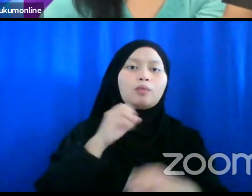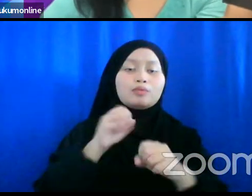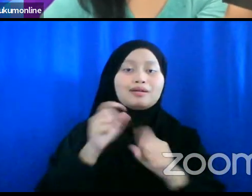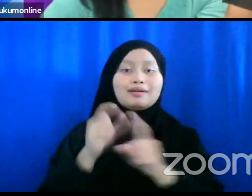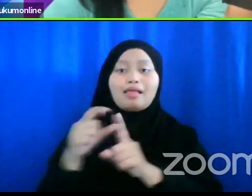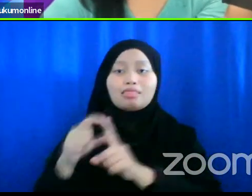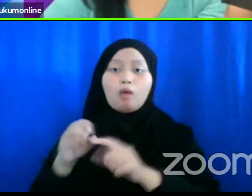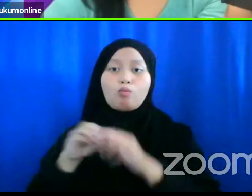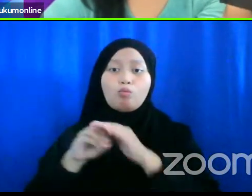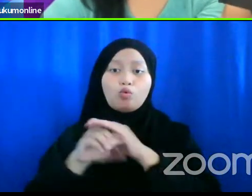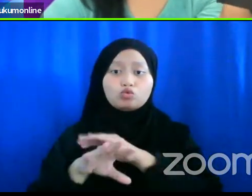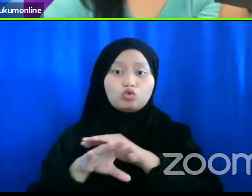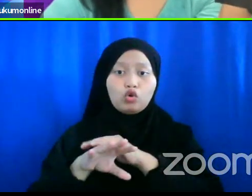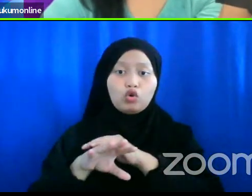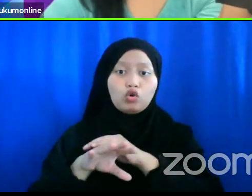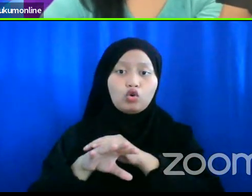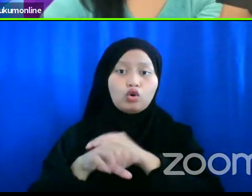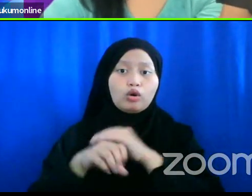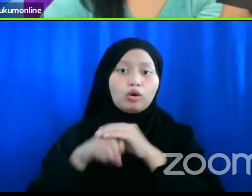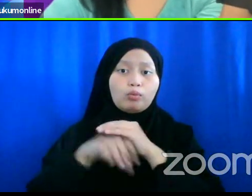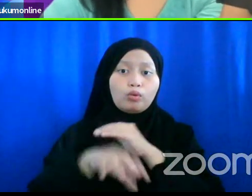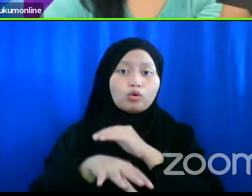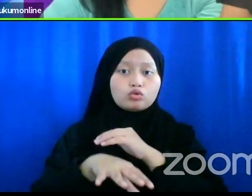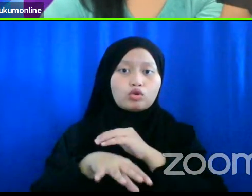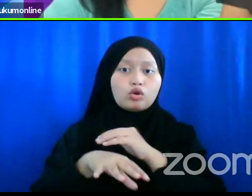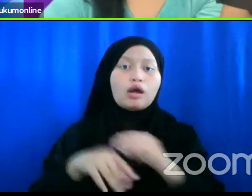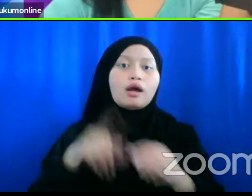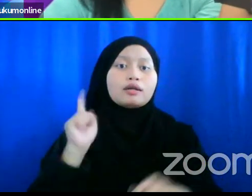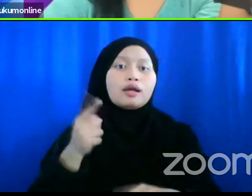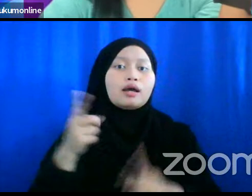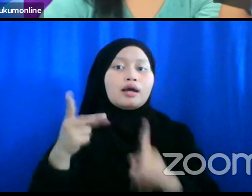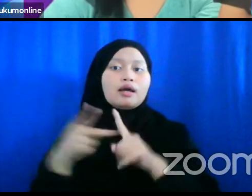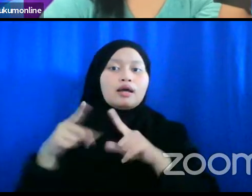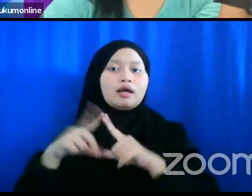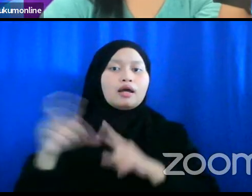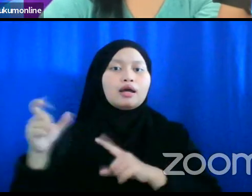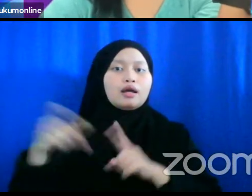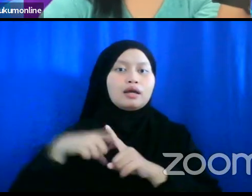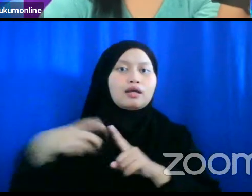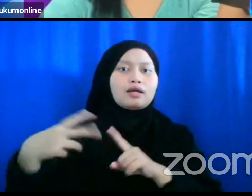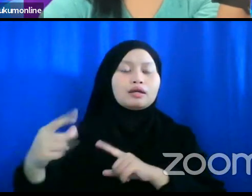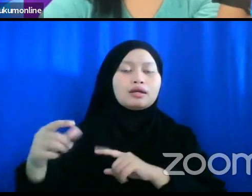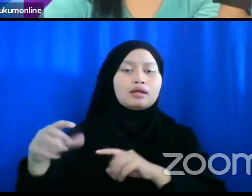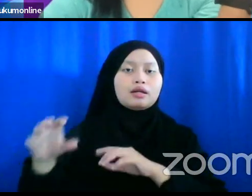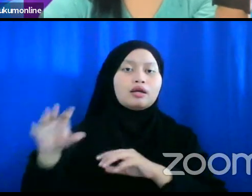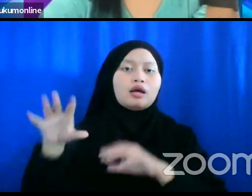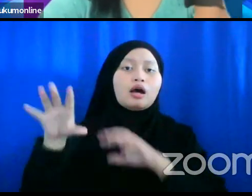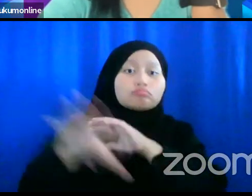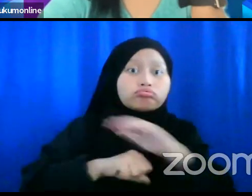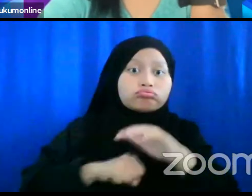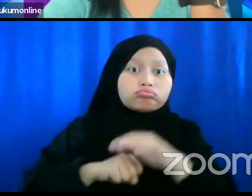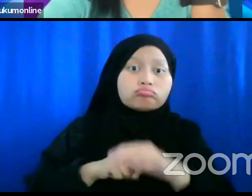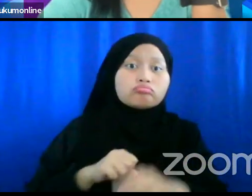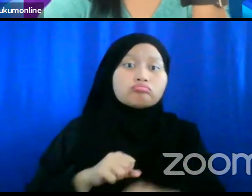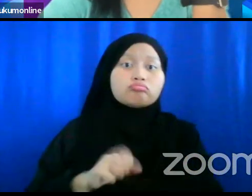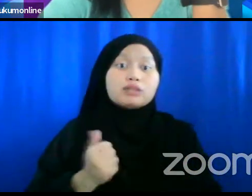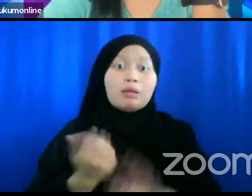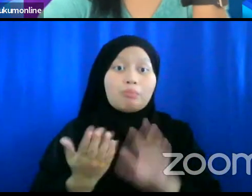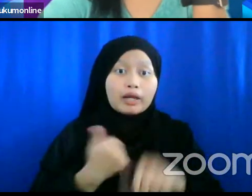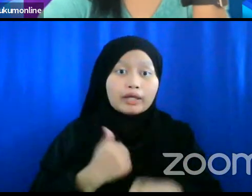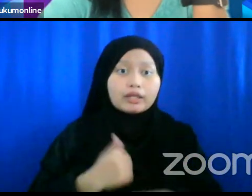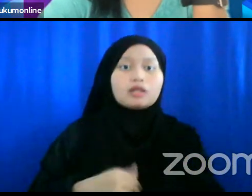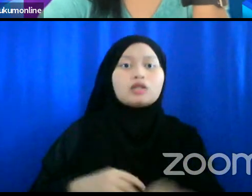tadi Maksudnya kalau hot ada pengguna pelet tiba-tiba ketagihan betina itu mungkin bisa jadi salah satu